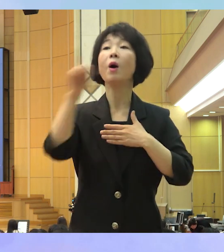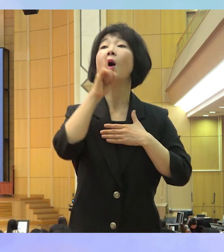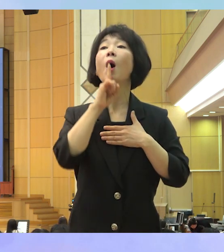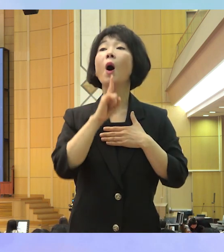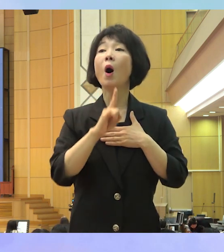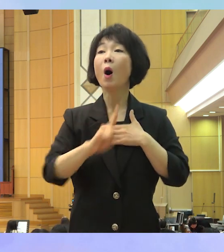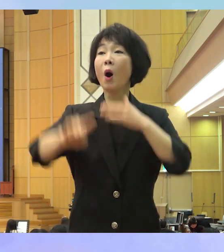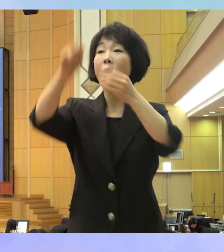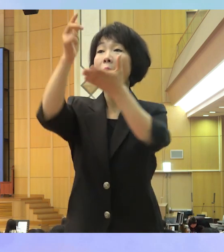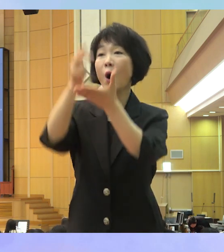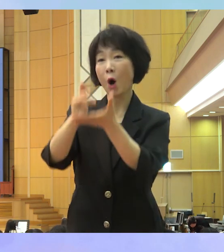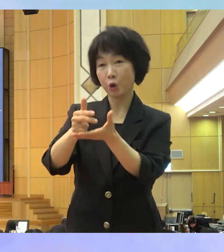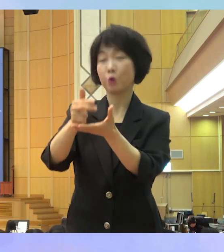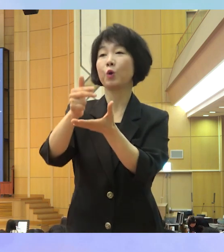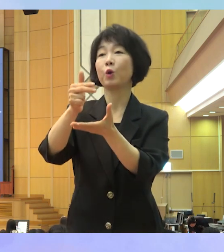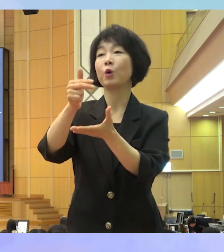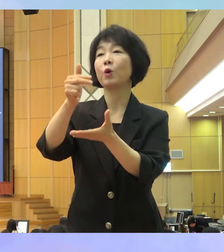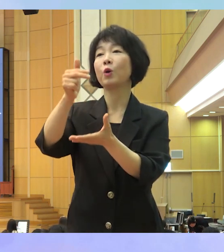주소서.